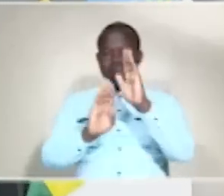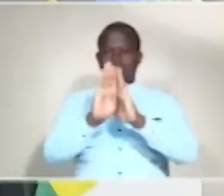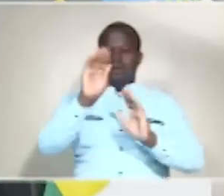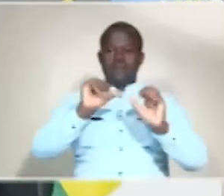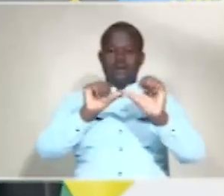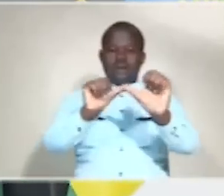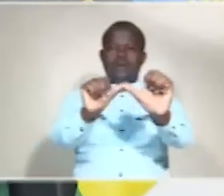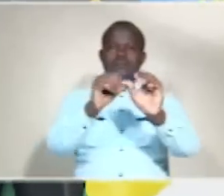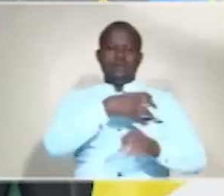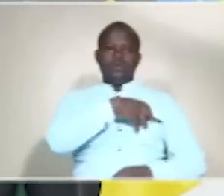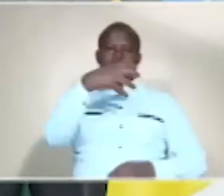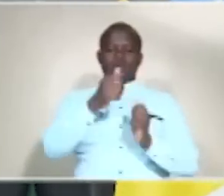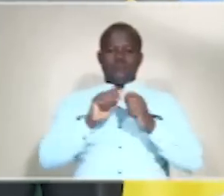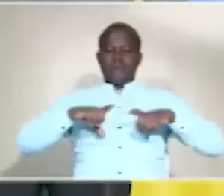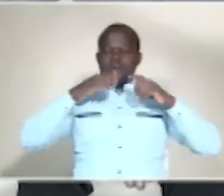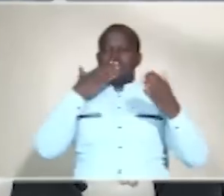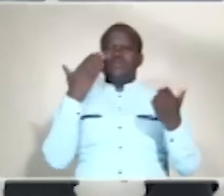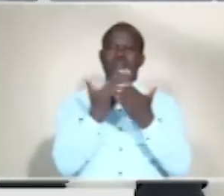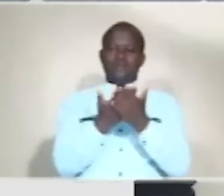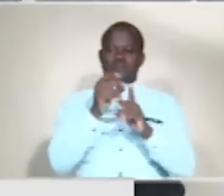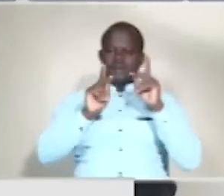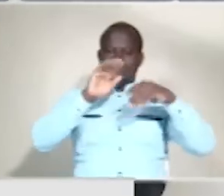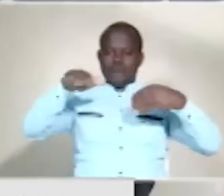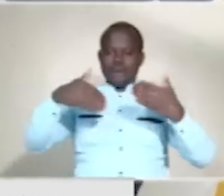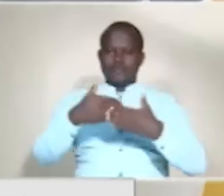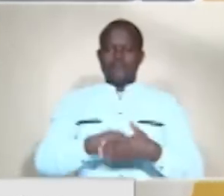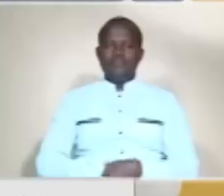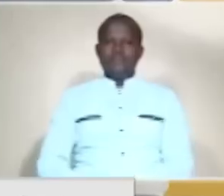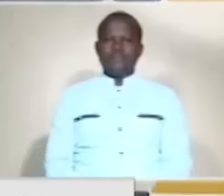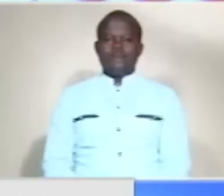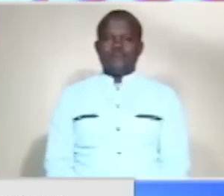rirambye ry'ubukungu n'imibereho myiza y'abaturage.